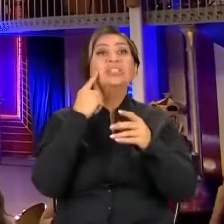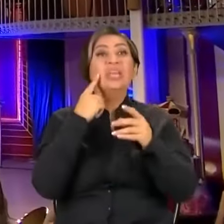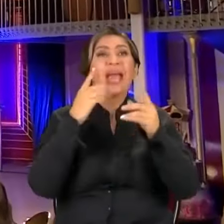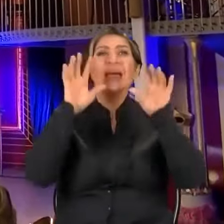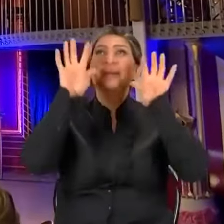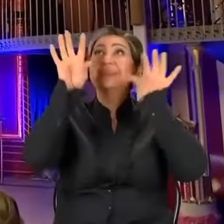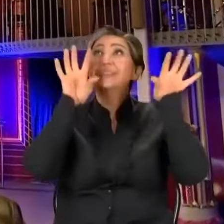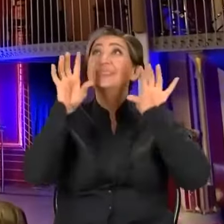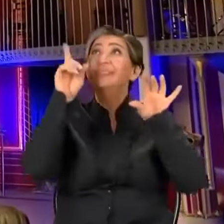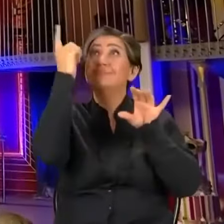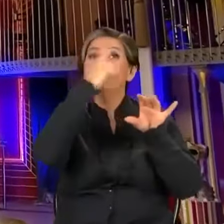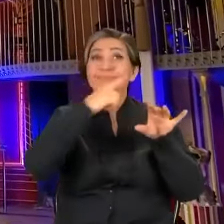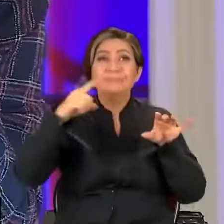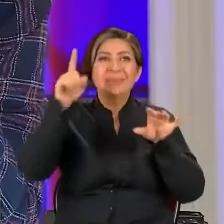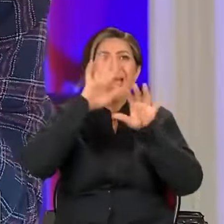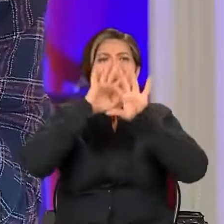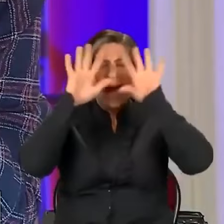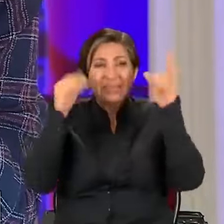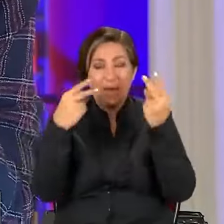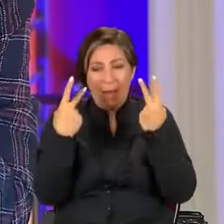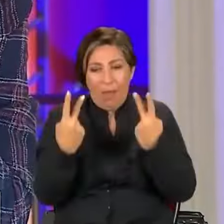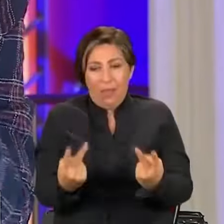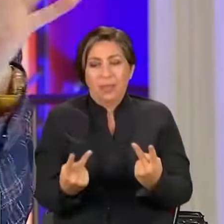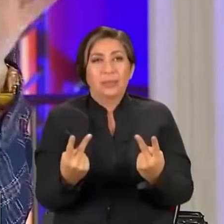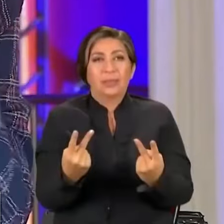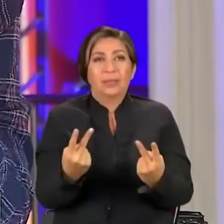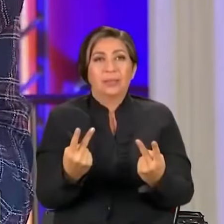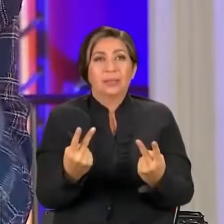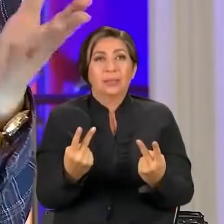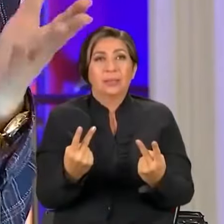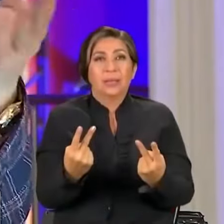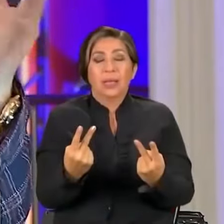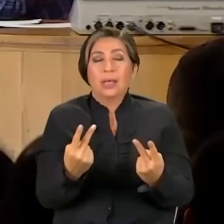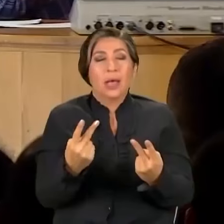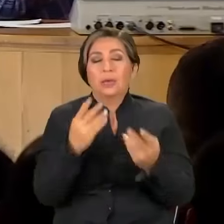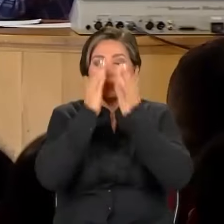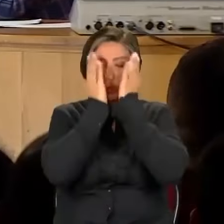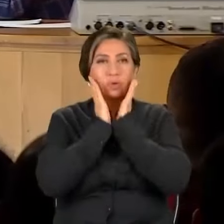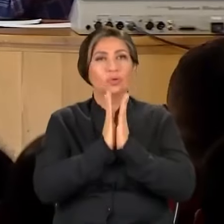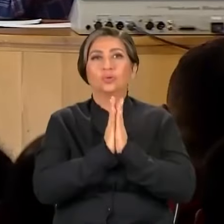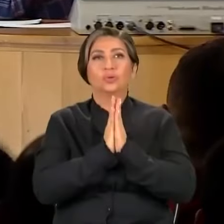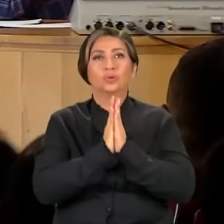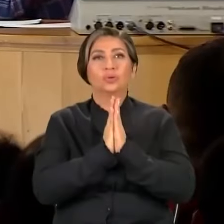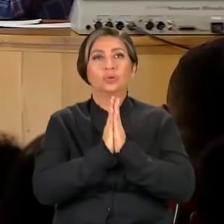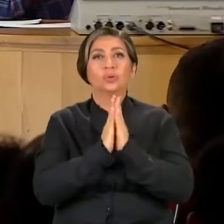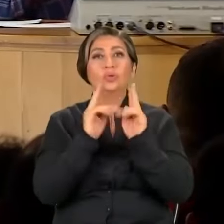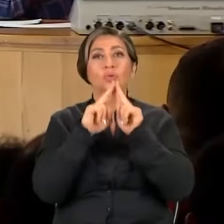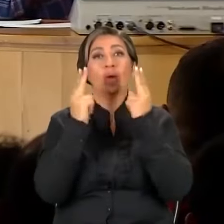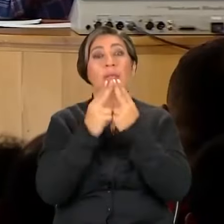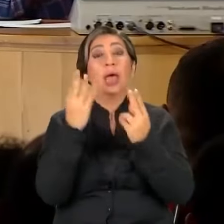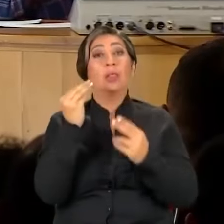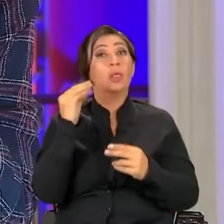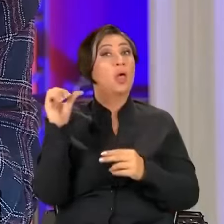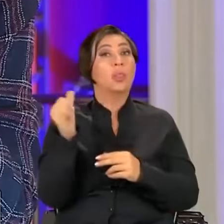şekerlemesi ve her şeyi buraya çok ait güzel. Ve Allah'a şükür bir dünyanın en